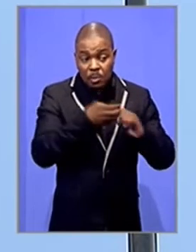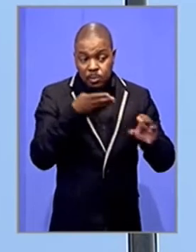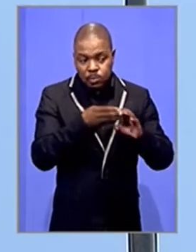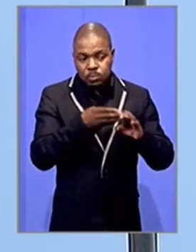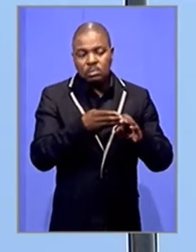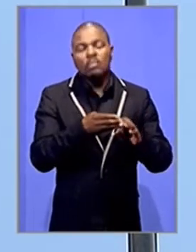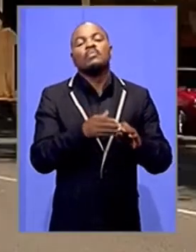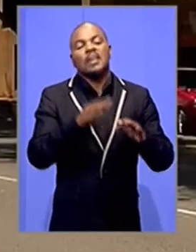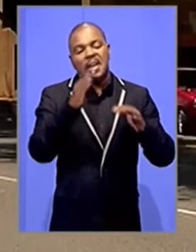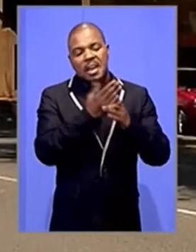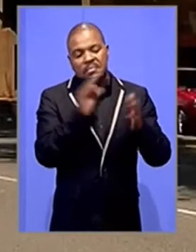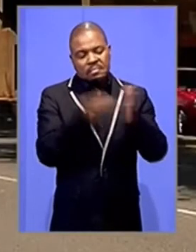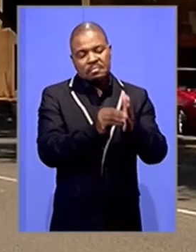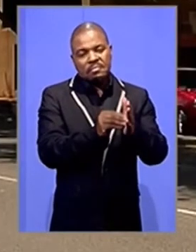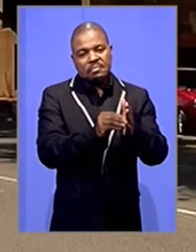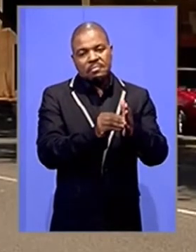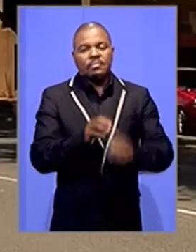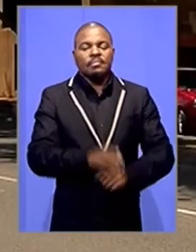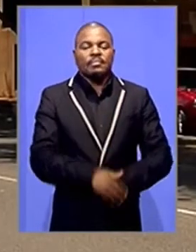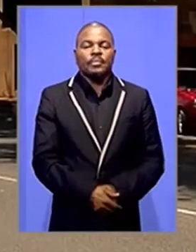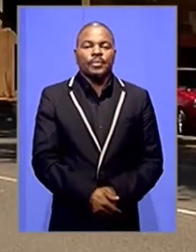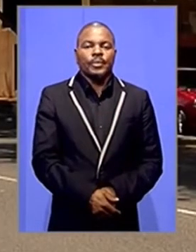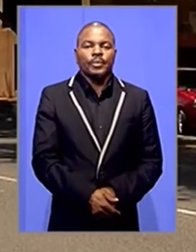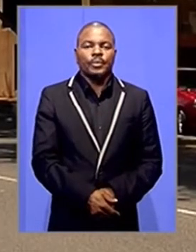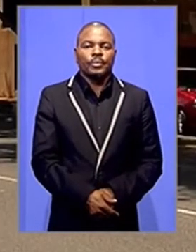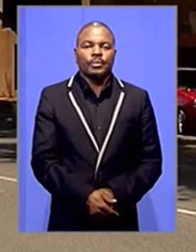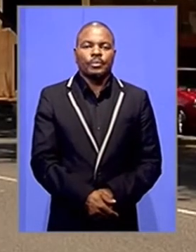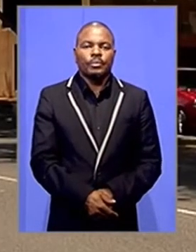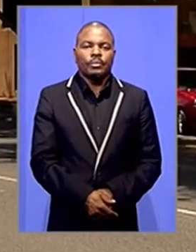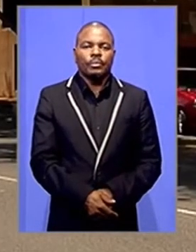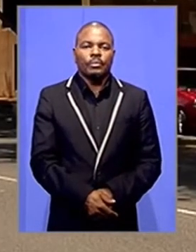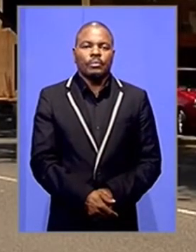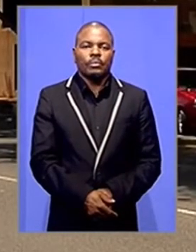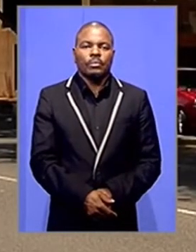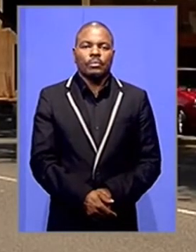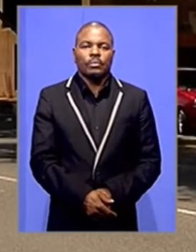ka dikgetsi tsa bosenyi. Molemo one motho a SABC News, Madibeng Press.